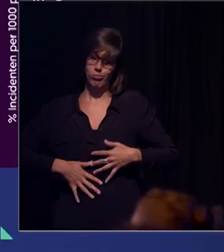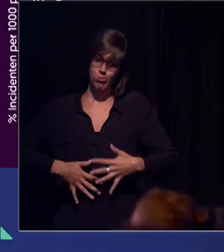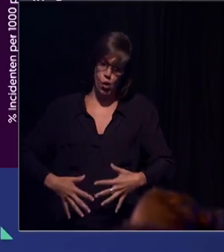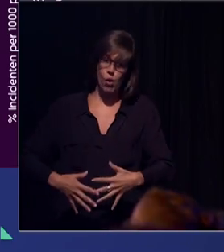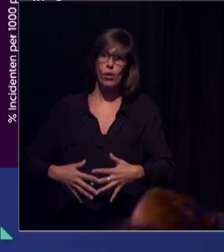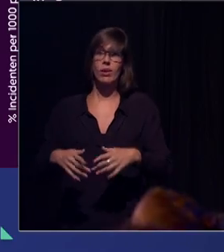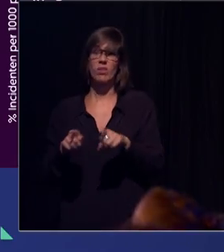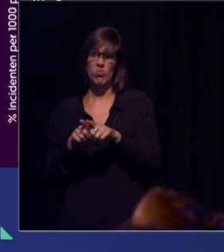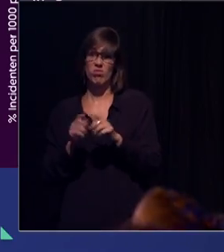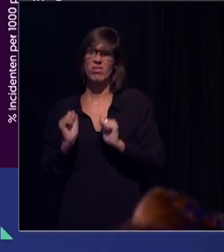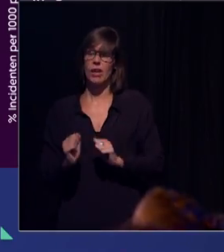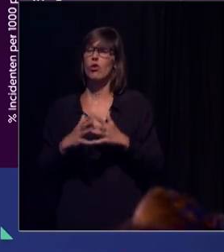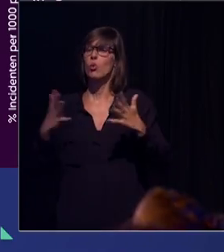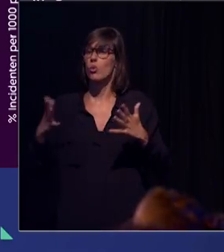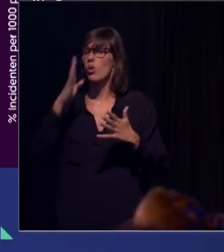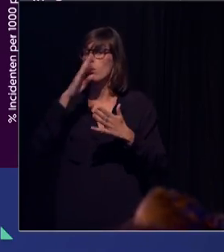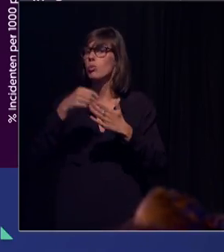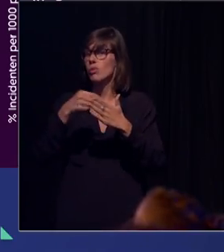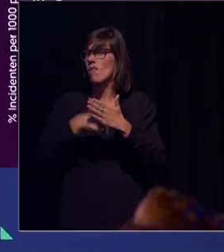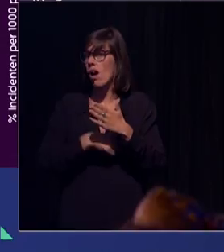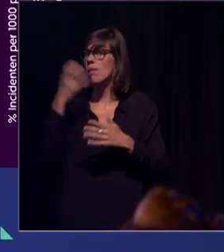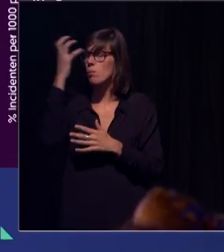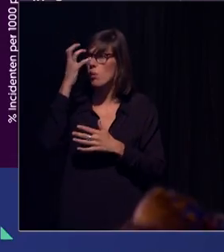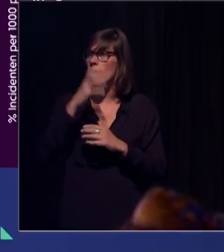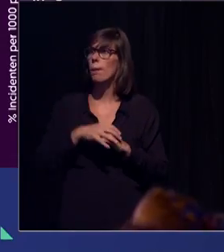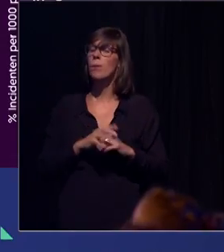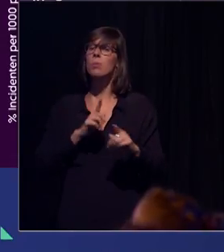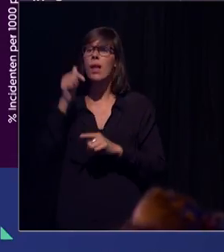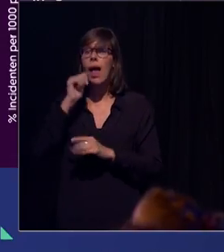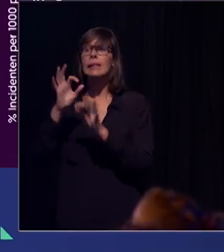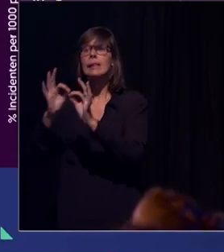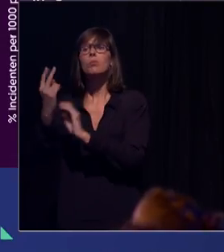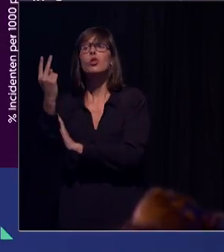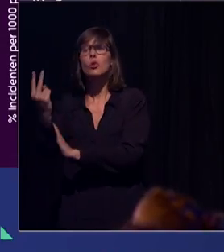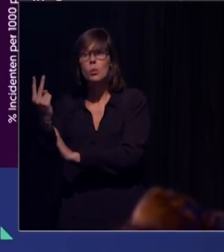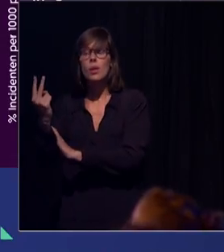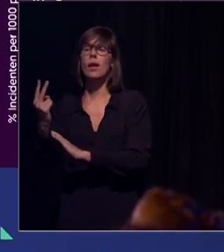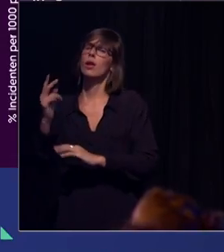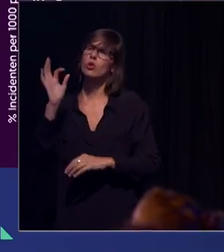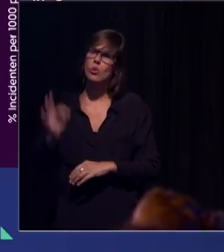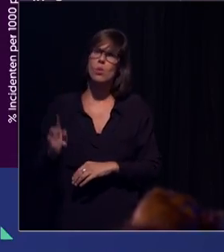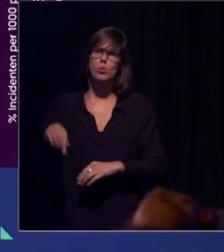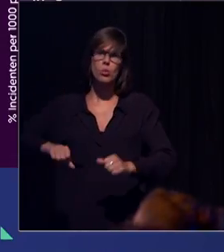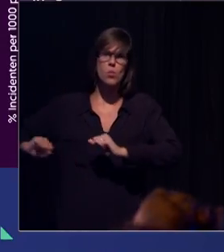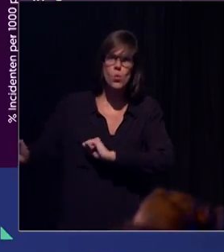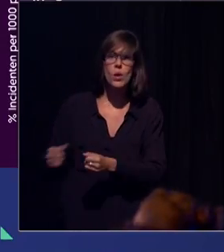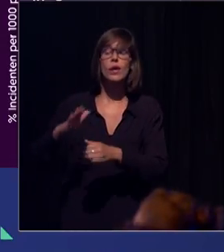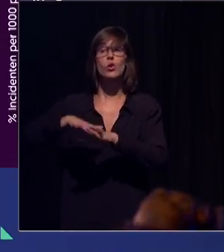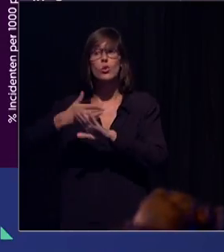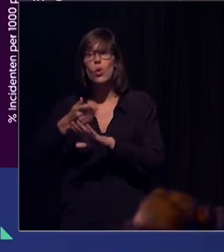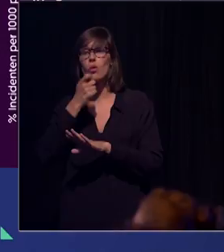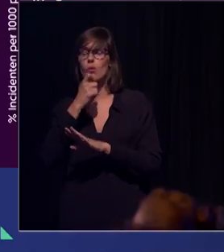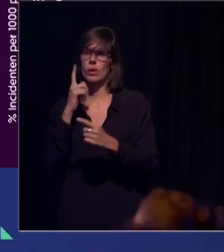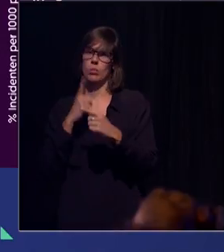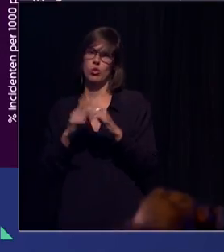aantasting van de grote bloedvaten. Dus zelfs al heb je type 2 diabetes, bewegen, gezonde voeding en de